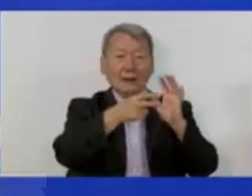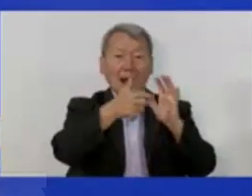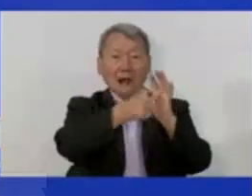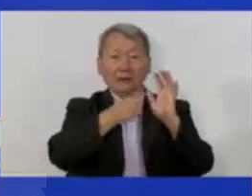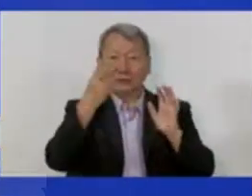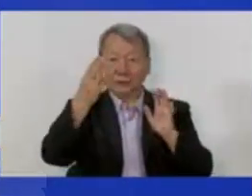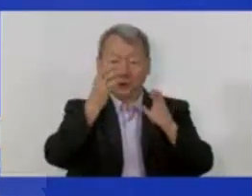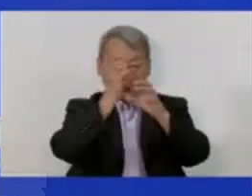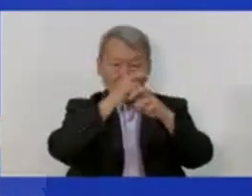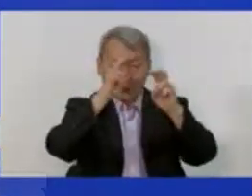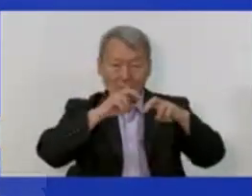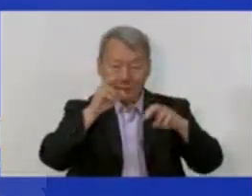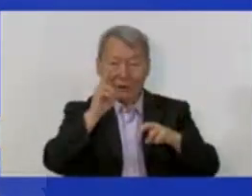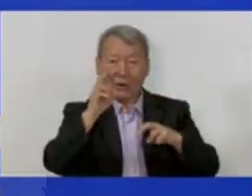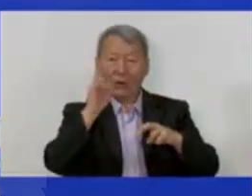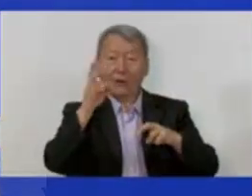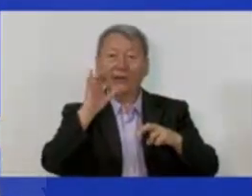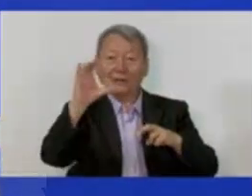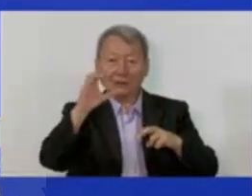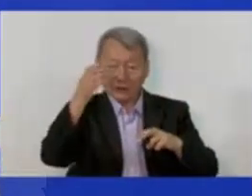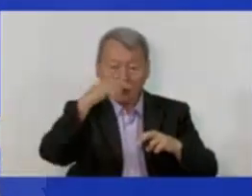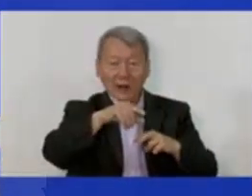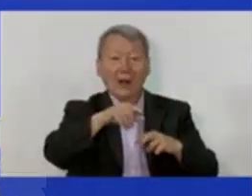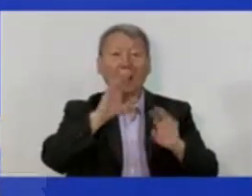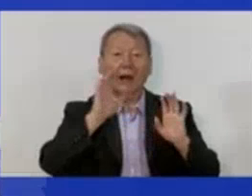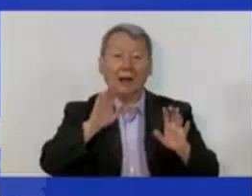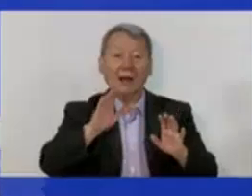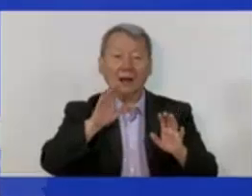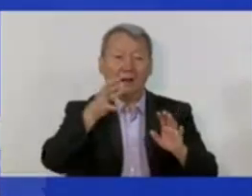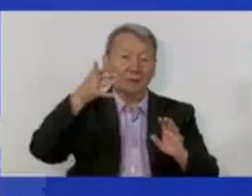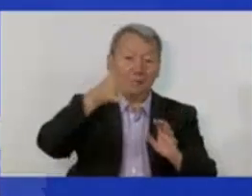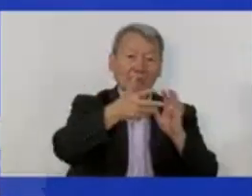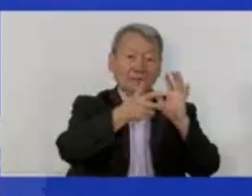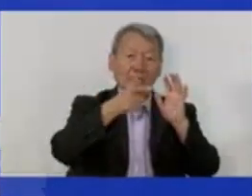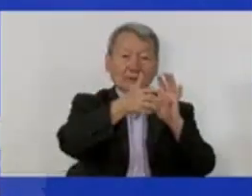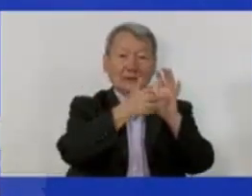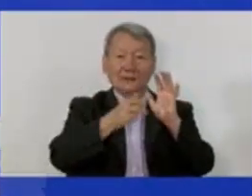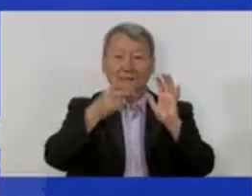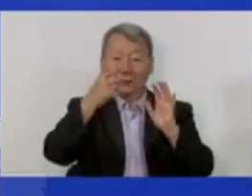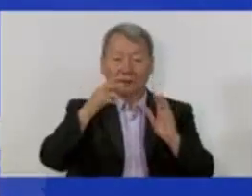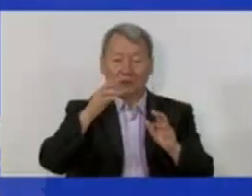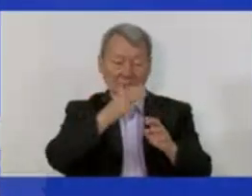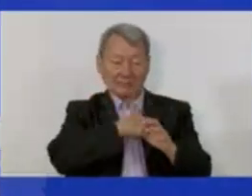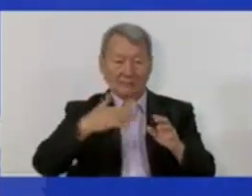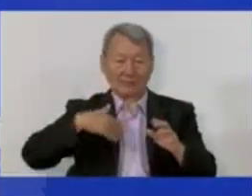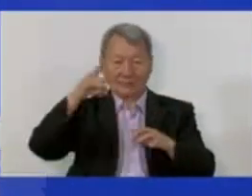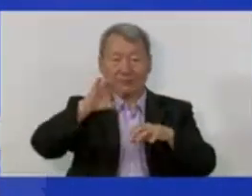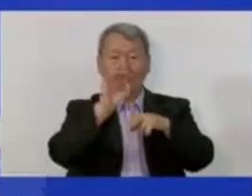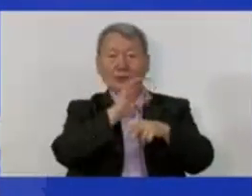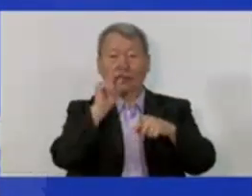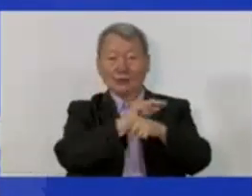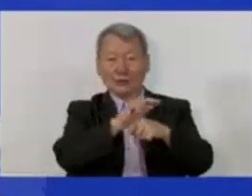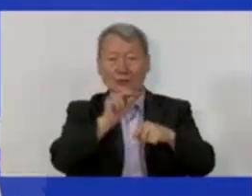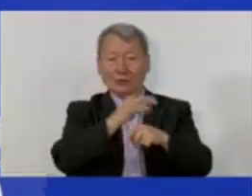2603 лаборатория тарапынан тастықталған учурлар, ал эми 5189 бейтап клиникалық эпидемиологиялық